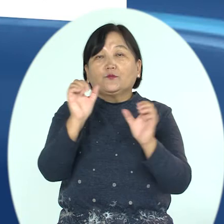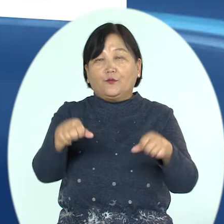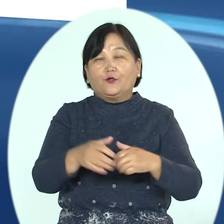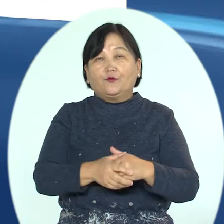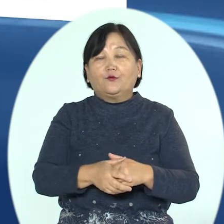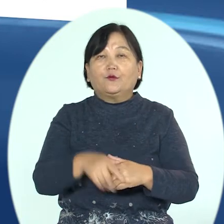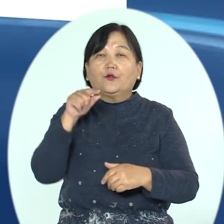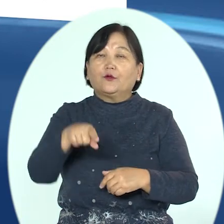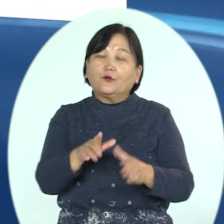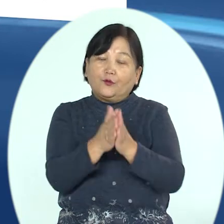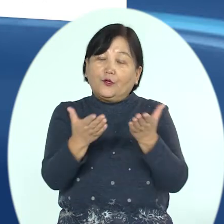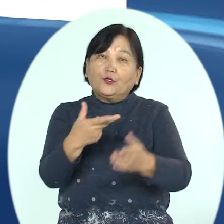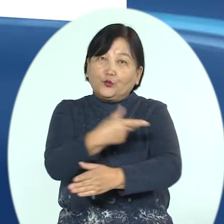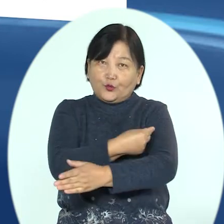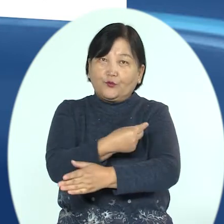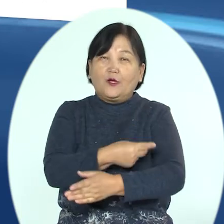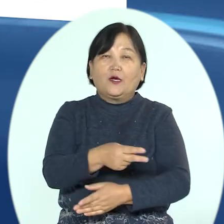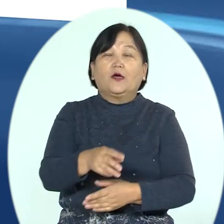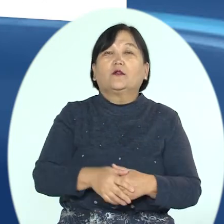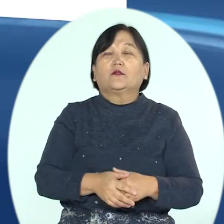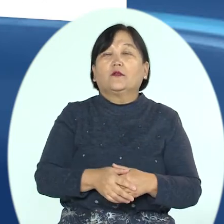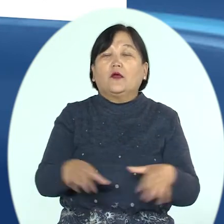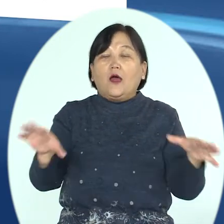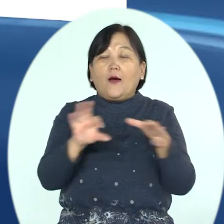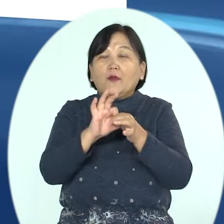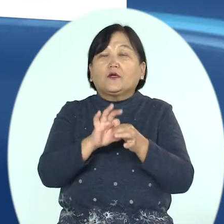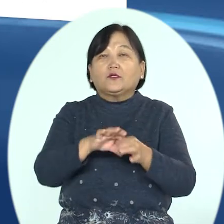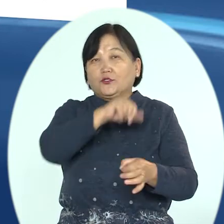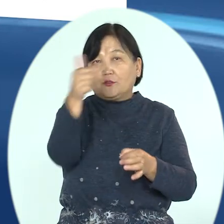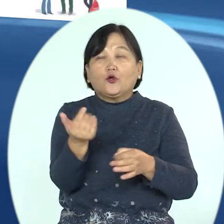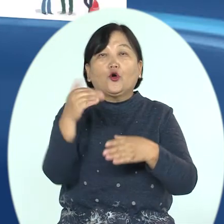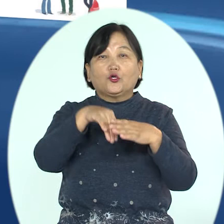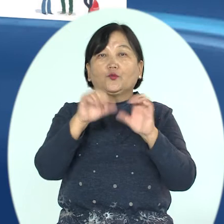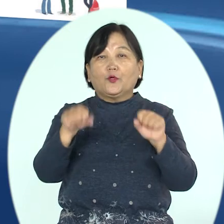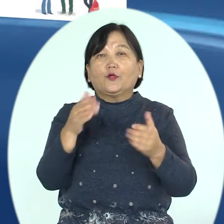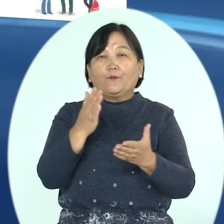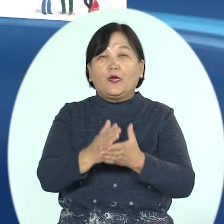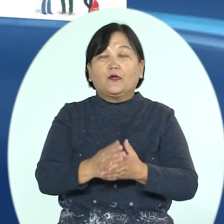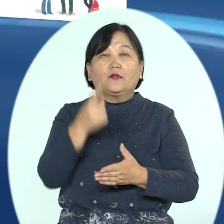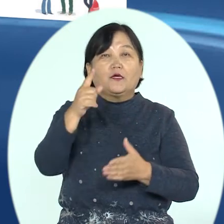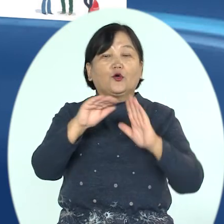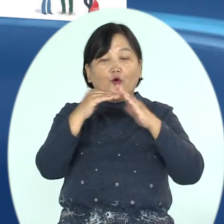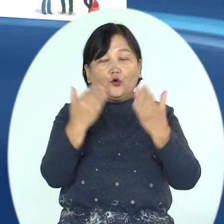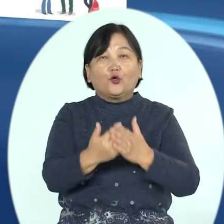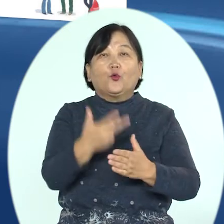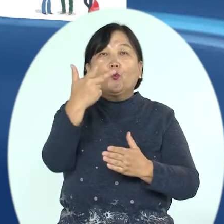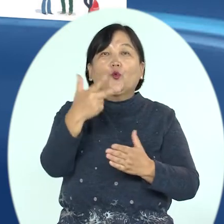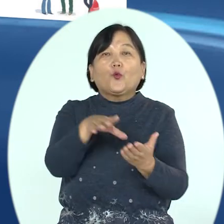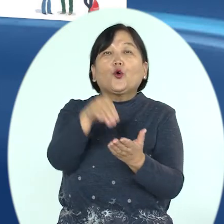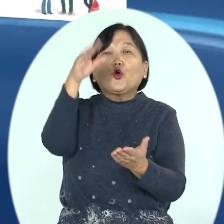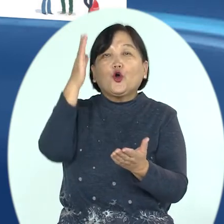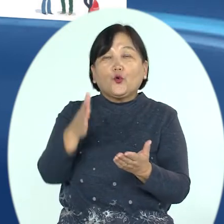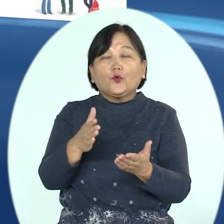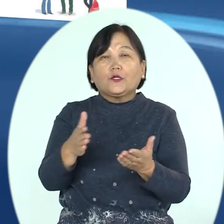диплом бакалаврын зэргийн суралцагч бол энэ бол хамрагдах нь байна. За ингээд нэг өрхийн 3 оюутан